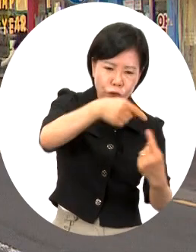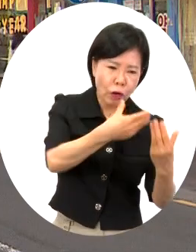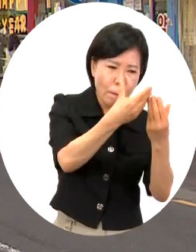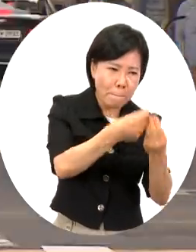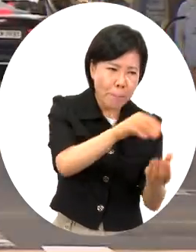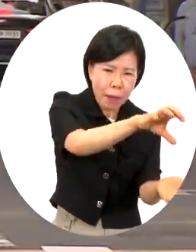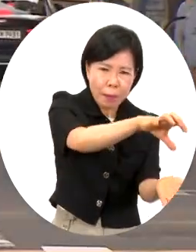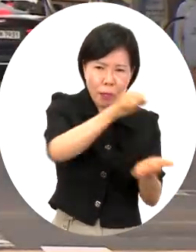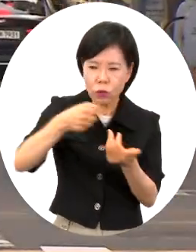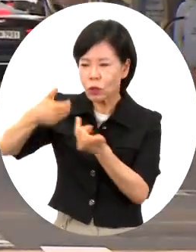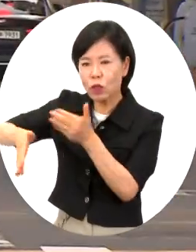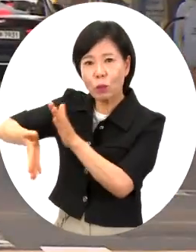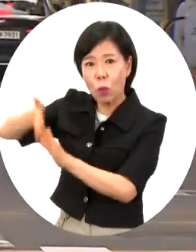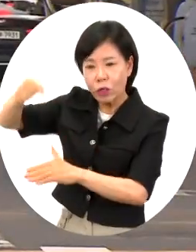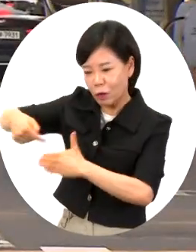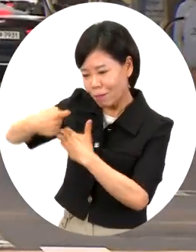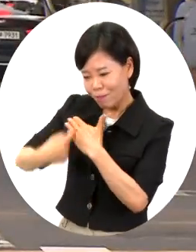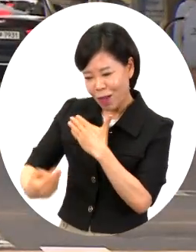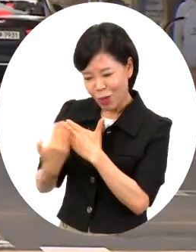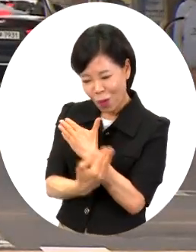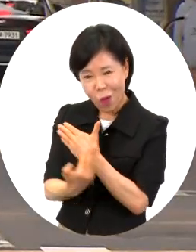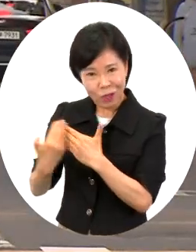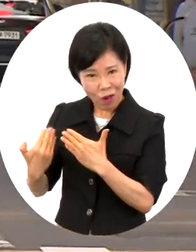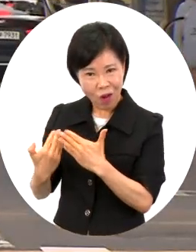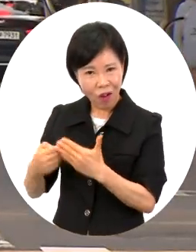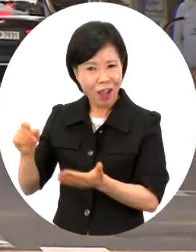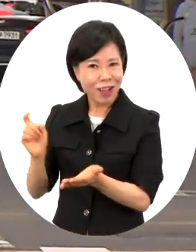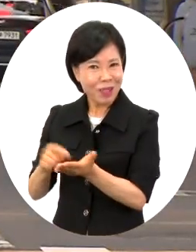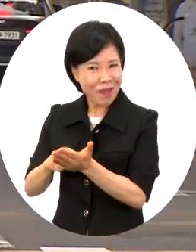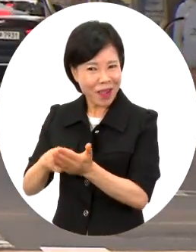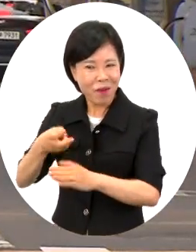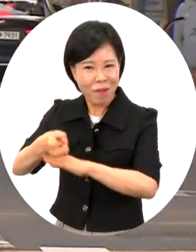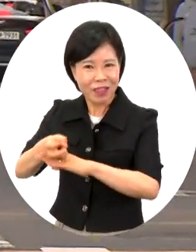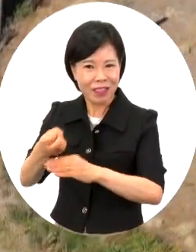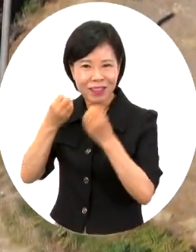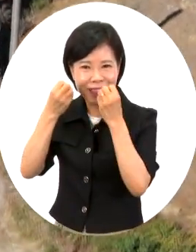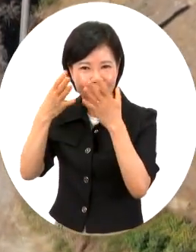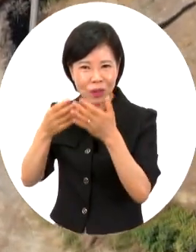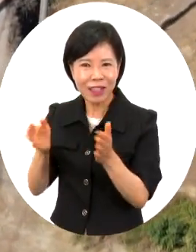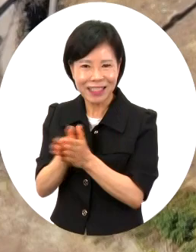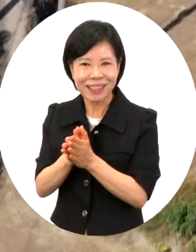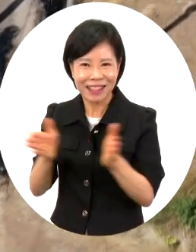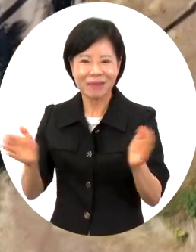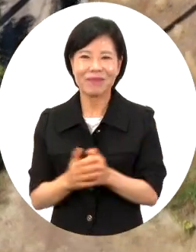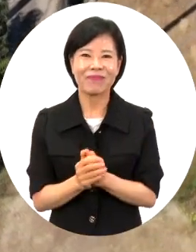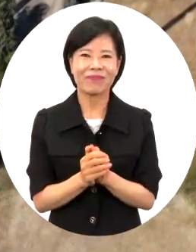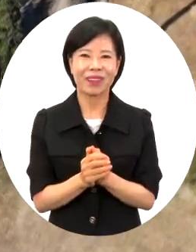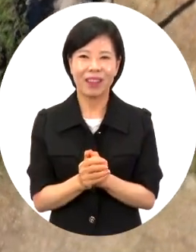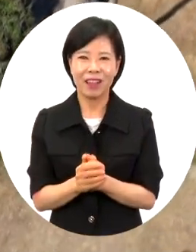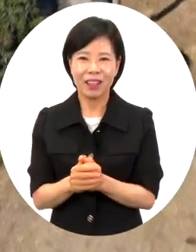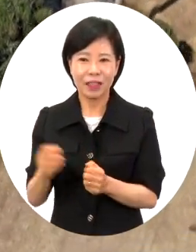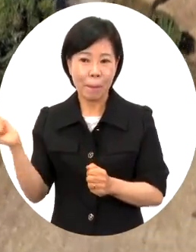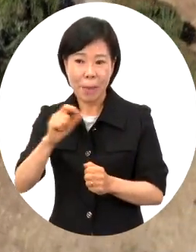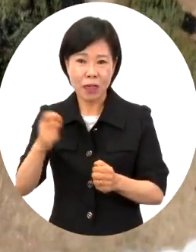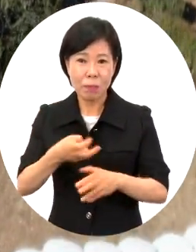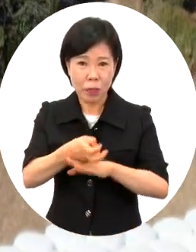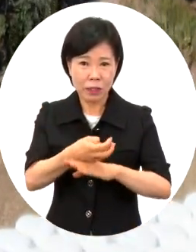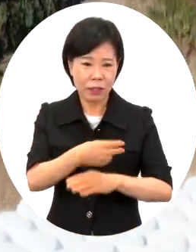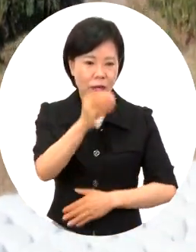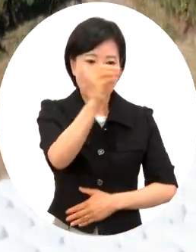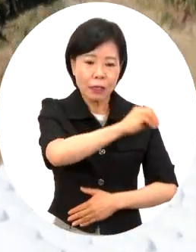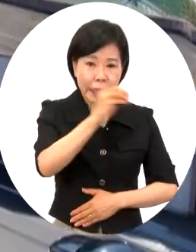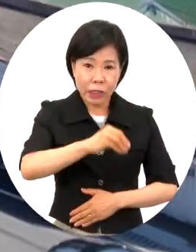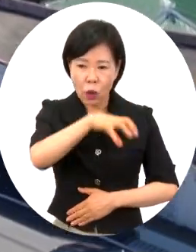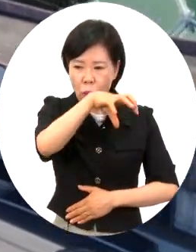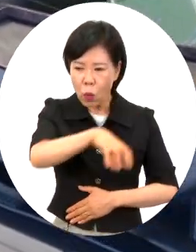사례를 바탕으로 서귀포시에도 동서 지역을 신속하게 연결하는 급행버스를 새롭게 도입합니다. 이 급행버스는